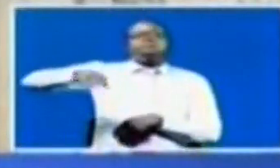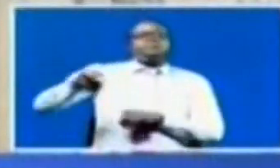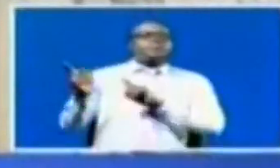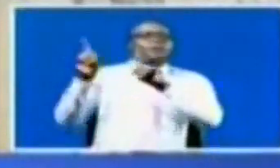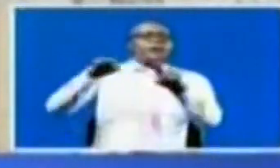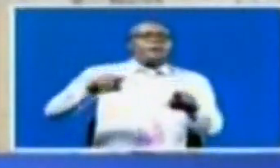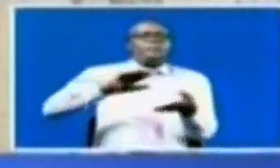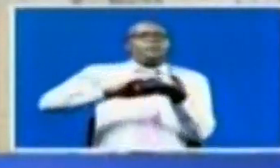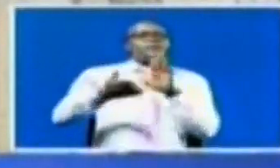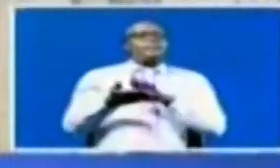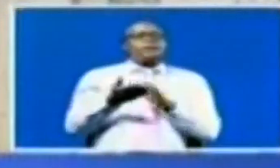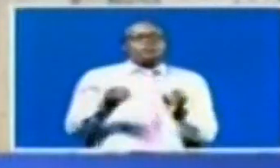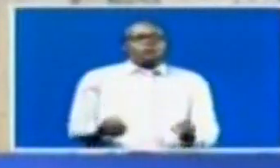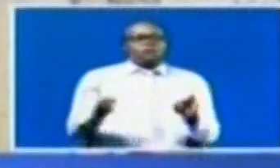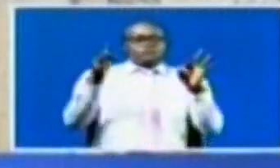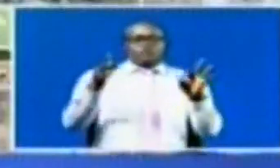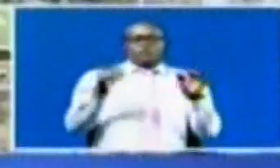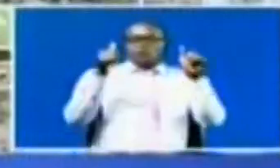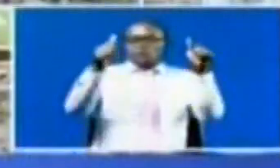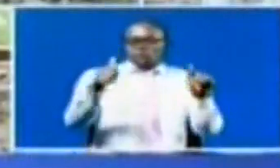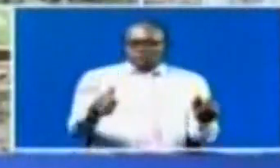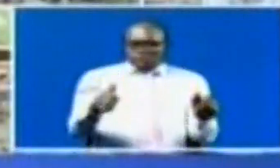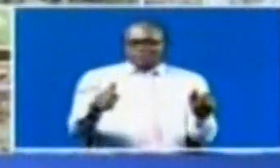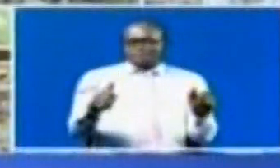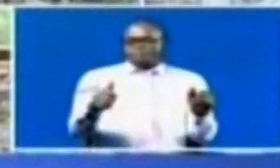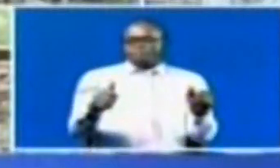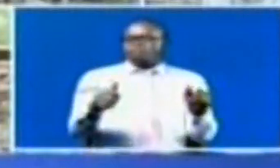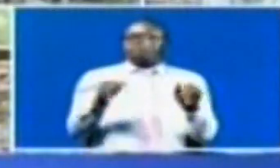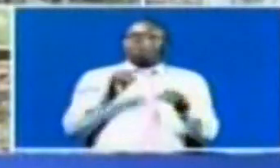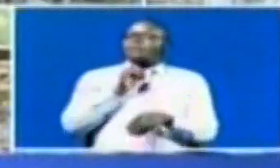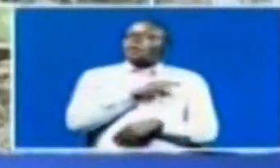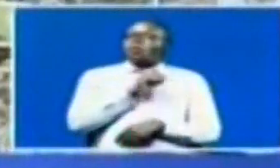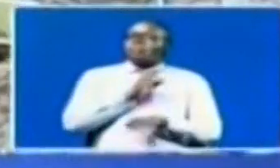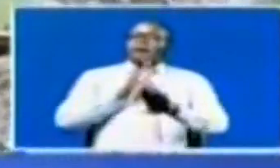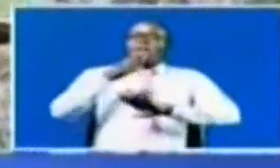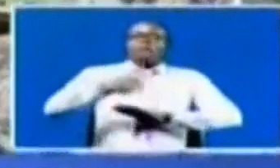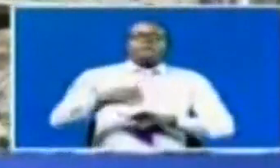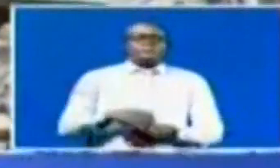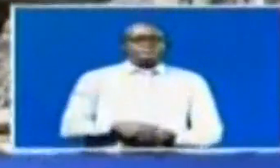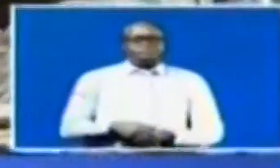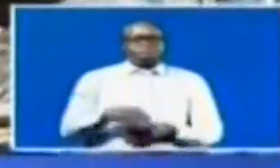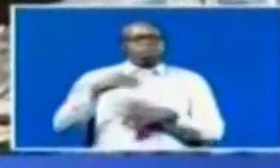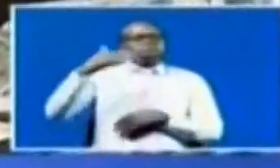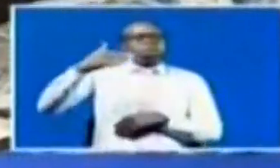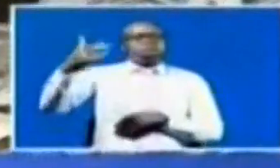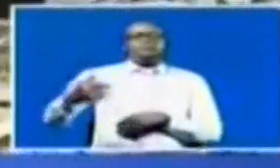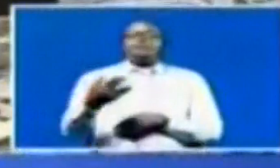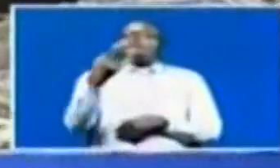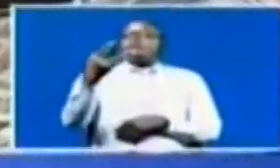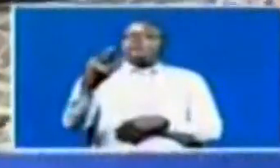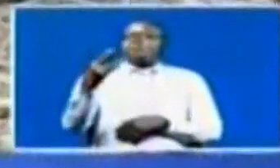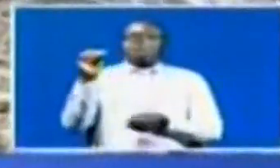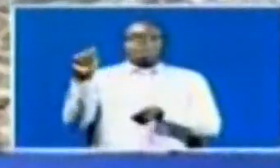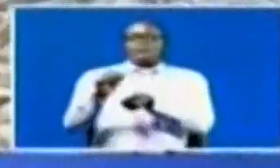in without formal and valid notice. Baadhi ya malalamishi dhidi ya hoteli hiyo ni kuwa orofa zake nne